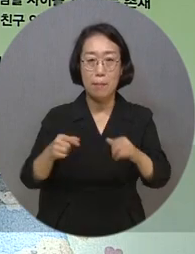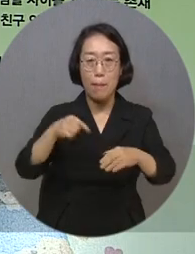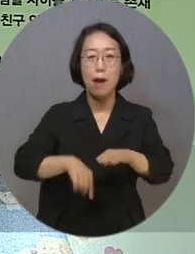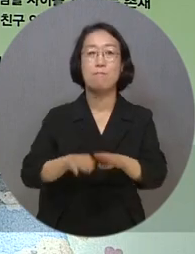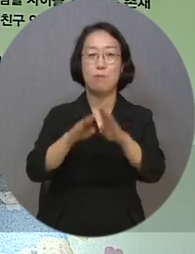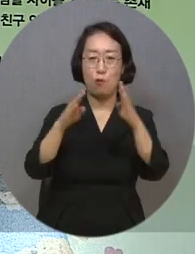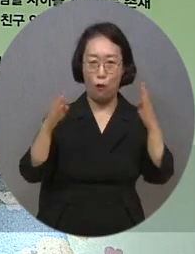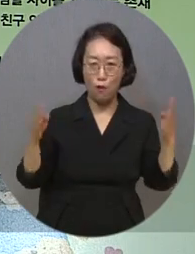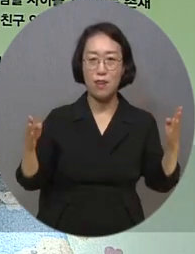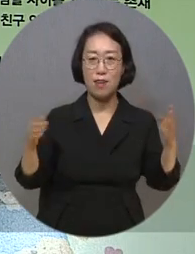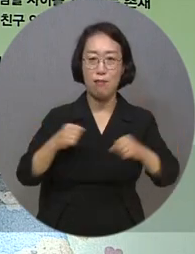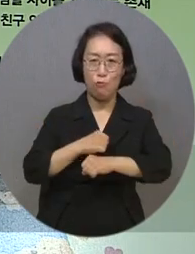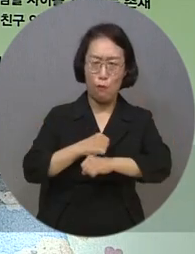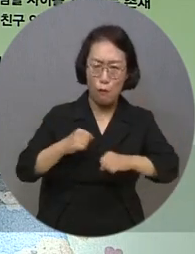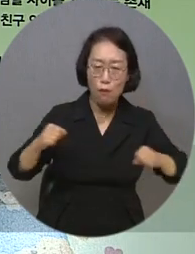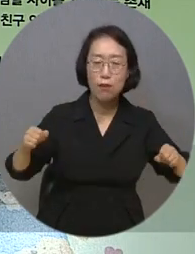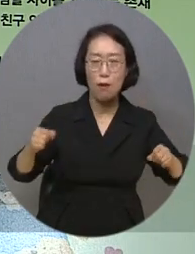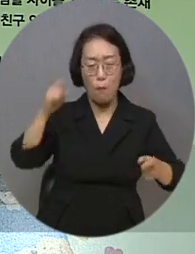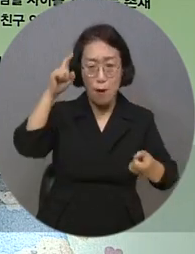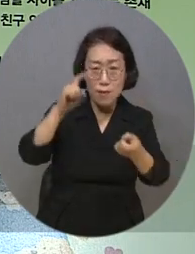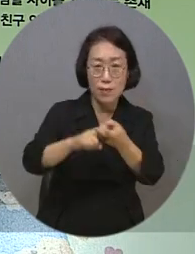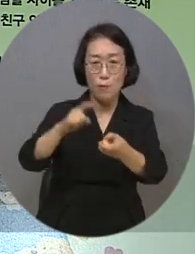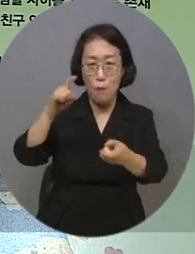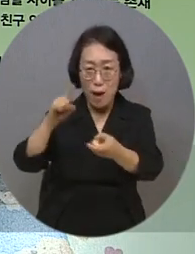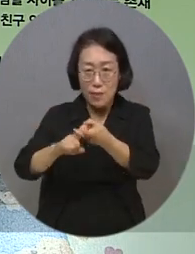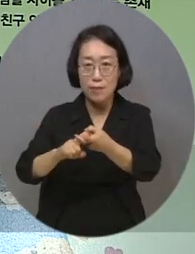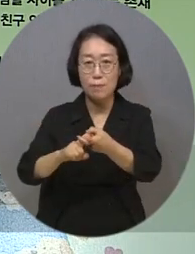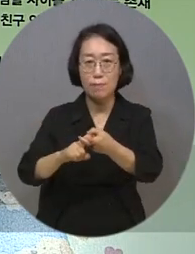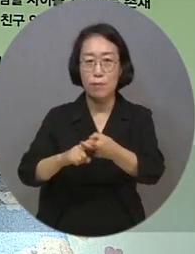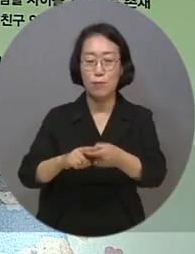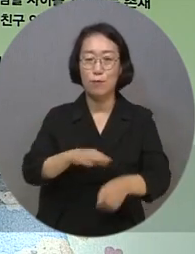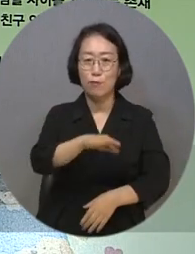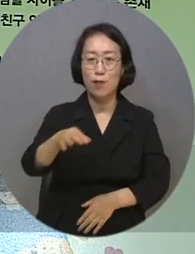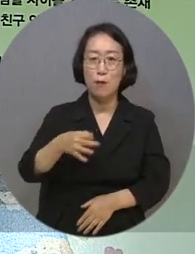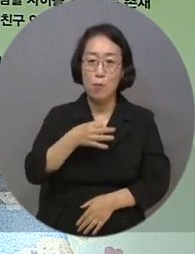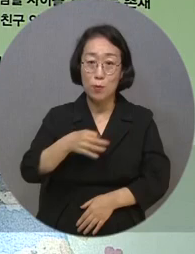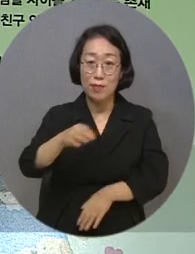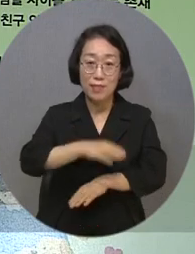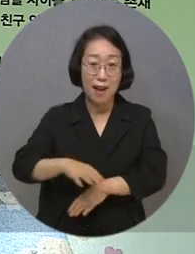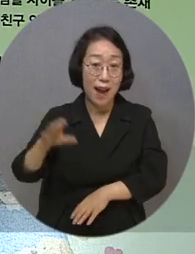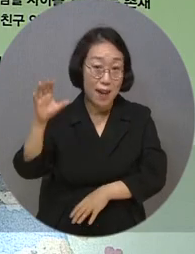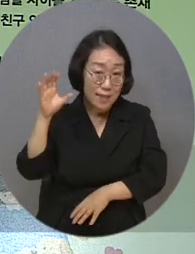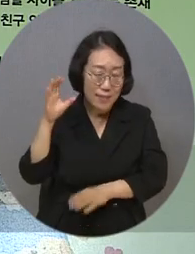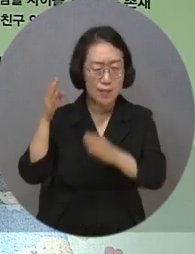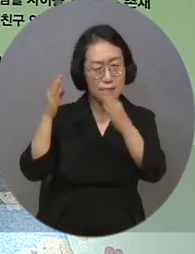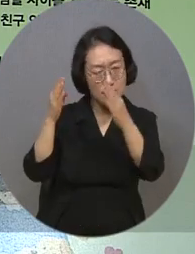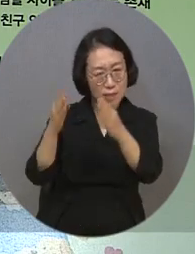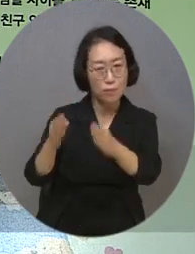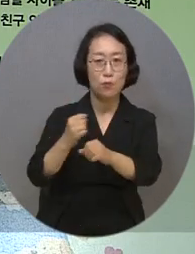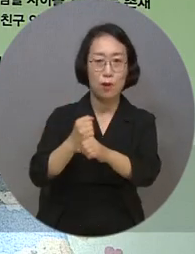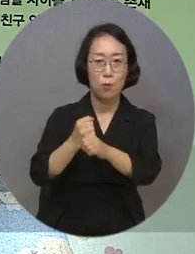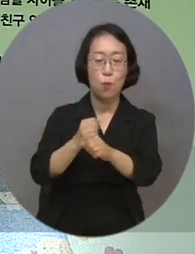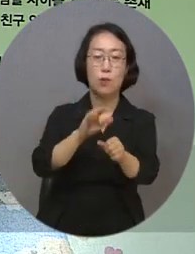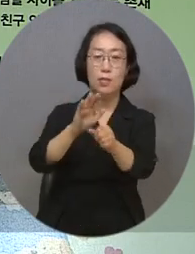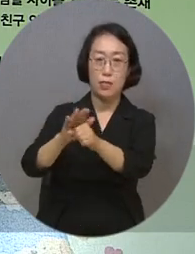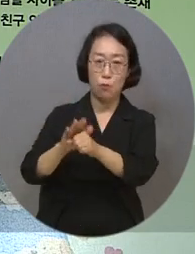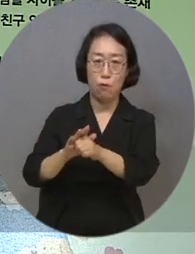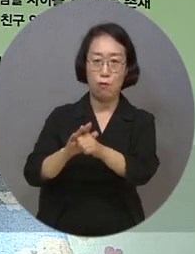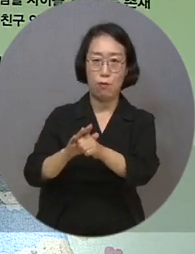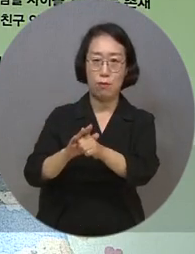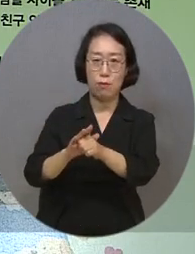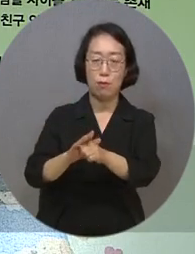마음으로 적극적으로 관심을 갖고 저희들의 이런 목소리에 귀 기울여주시고 관심 가지고 지원을